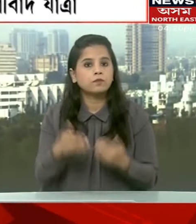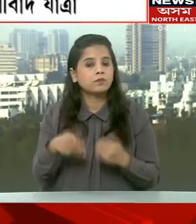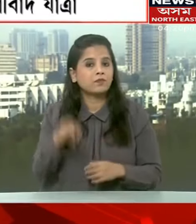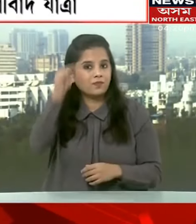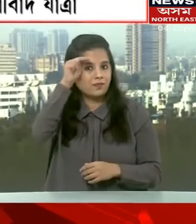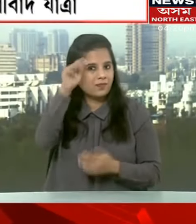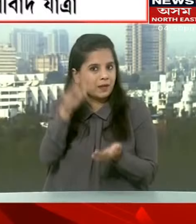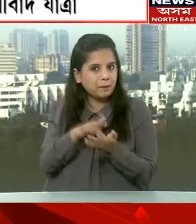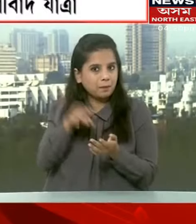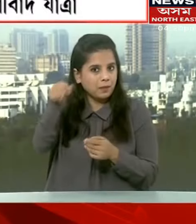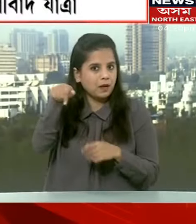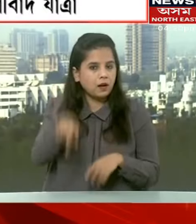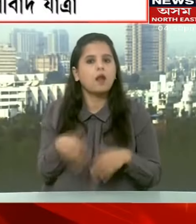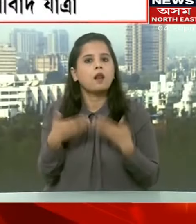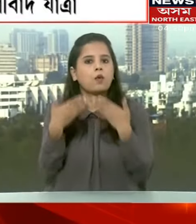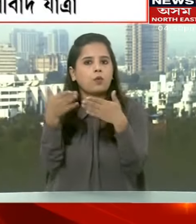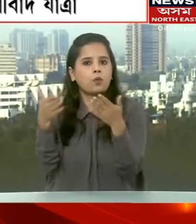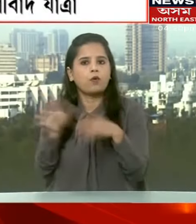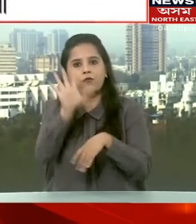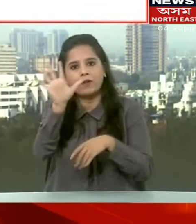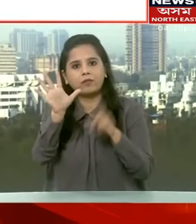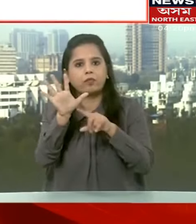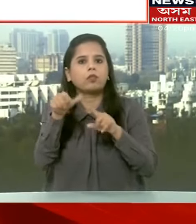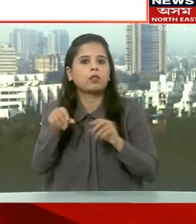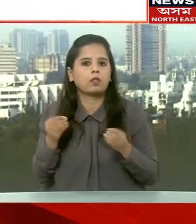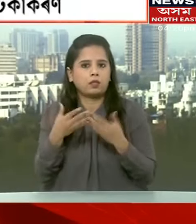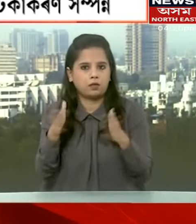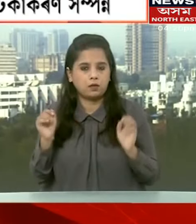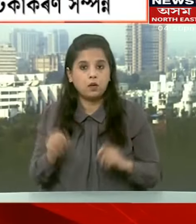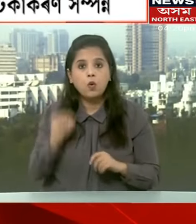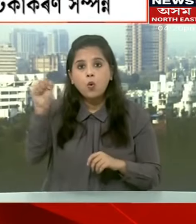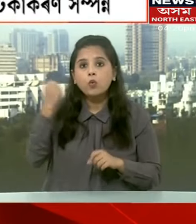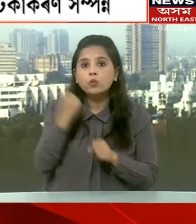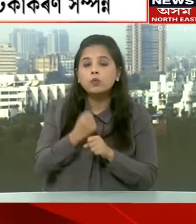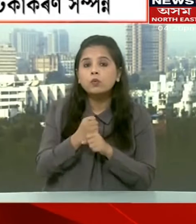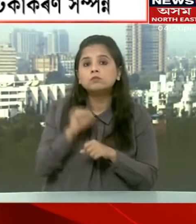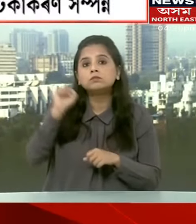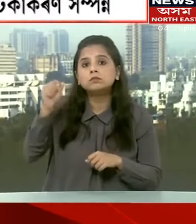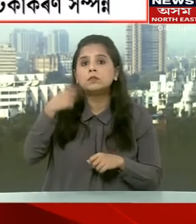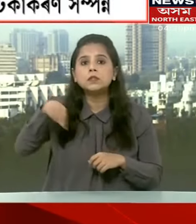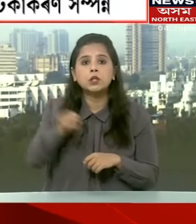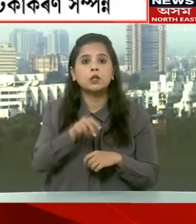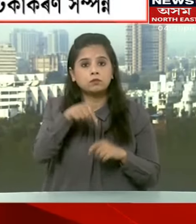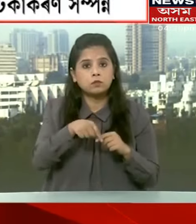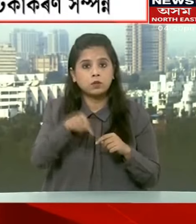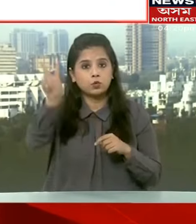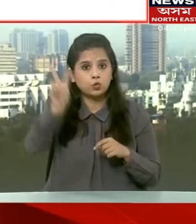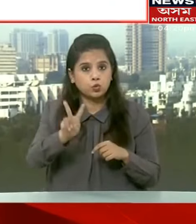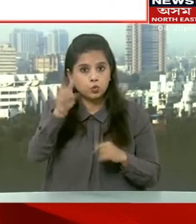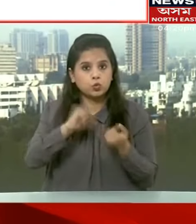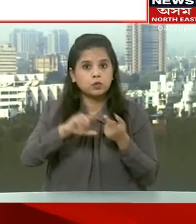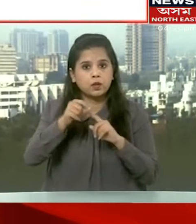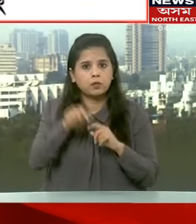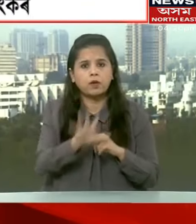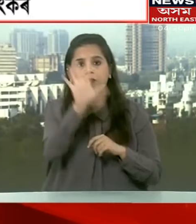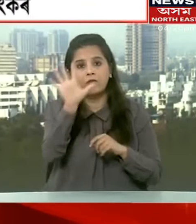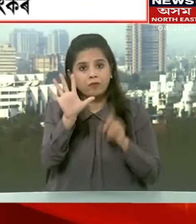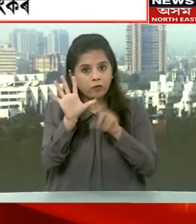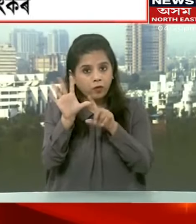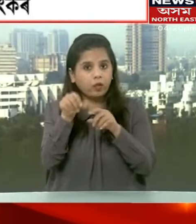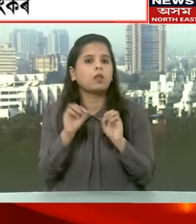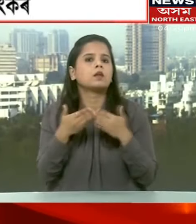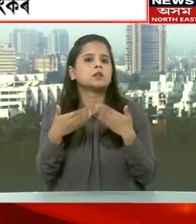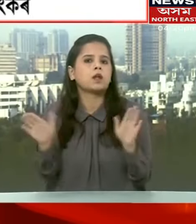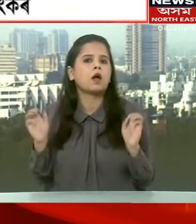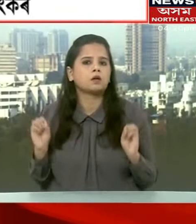नागालैंड में आज से अनलॉक के 5वें चरण की शुरुआत हो रही है। राज्य सरकार ने प्रदेश में आज से 2 सितंबर तक अनलॉक के 5वें चरण को लागू करने का